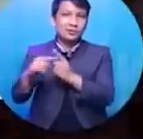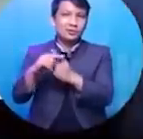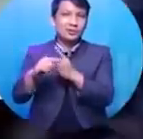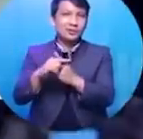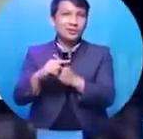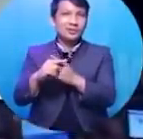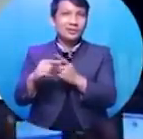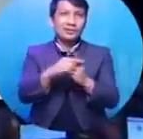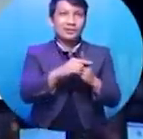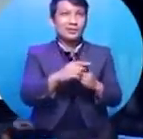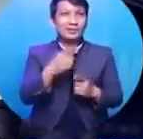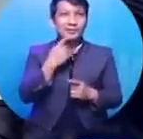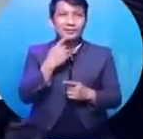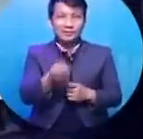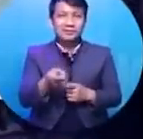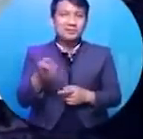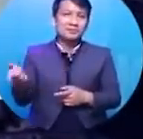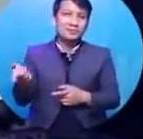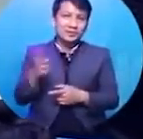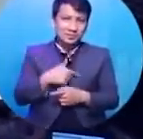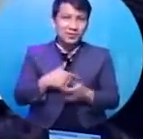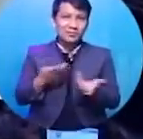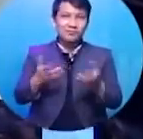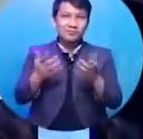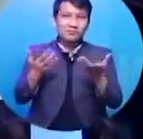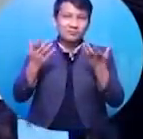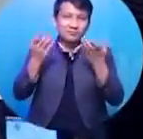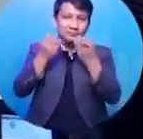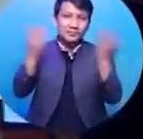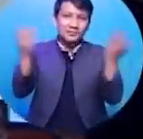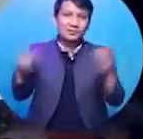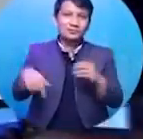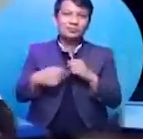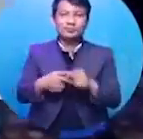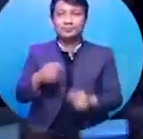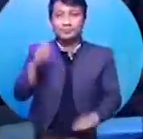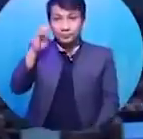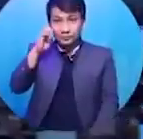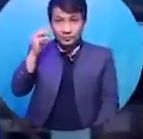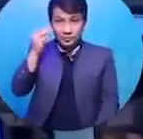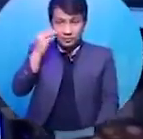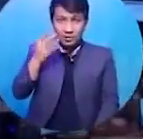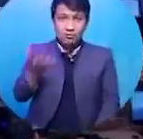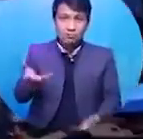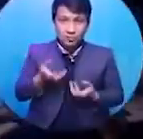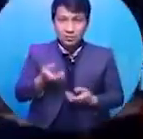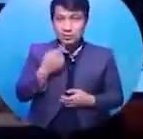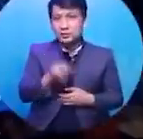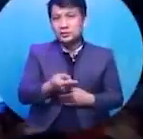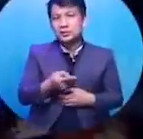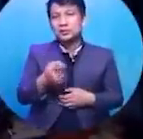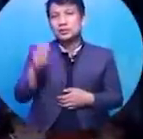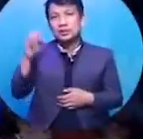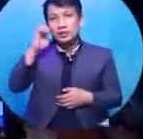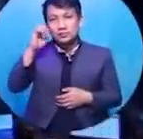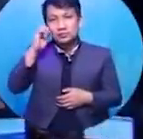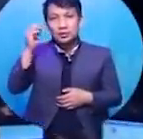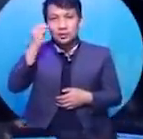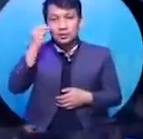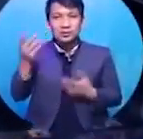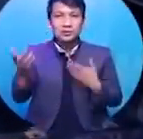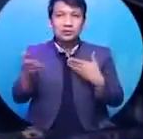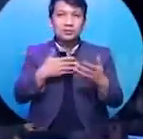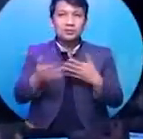sementeryo. Yun yung sabi niya. Nakakaloka. At eto pa sabi nga ni Eman Contapay, mas gusto ni Kuya Elmer sa kulungan dahil naghihintay doon